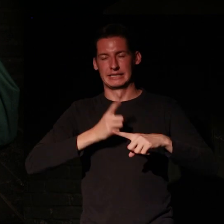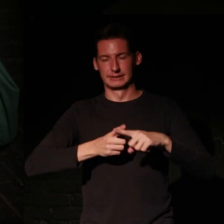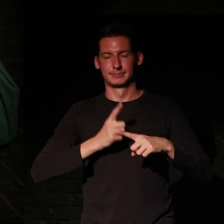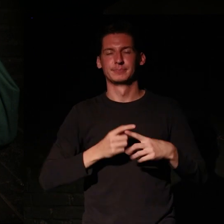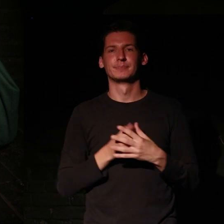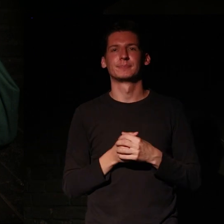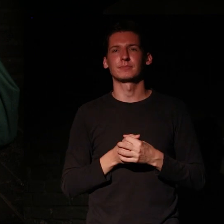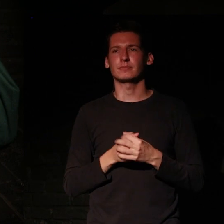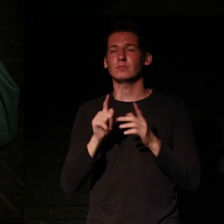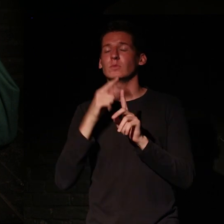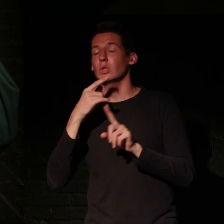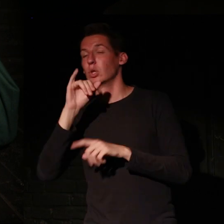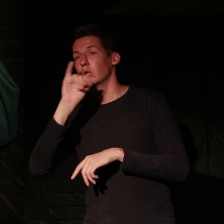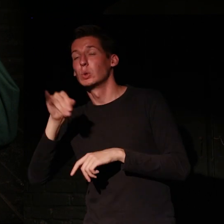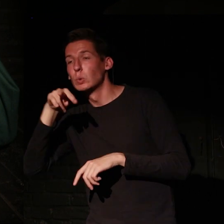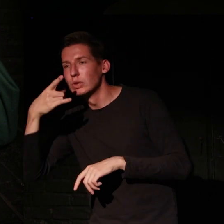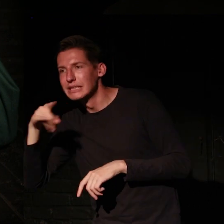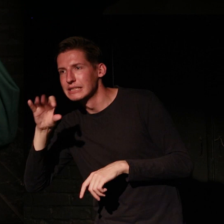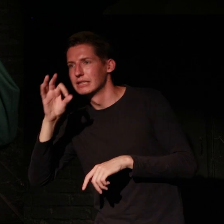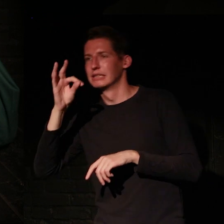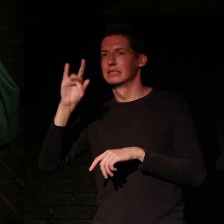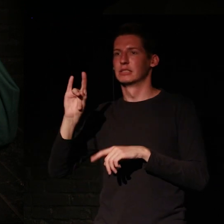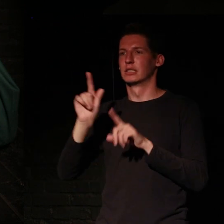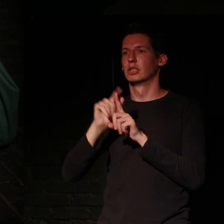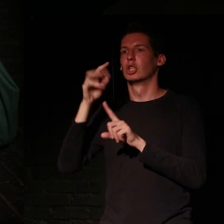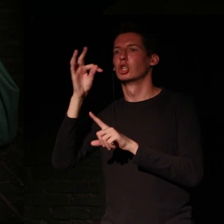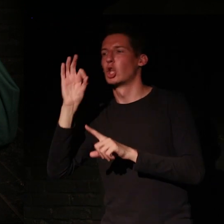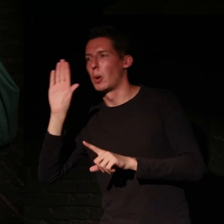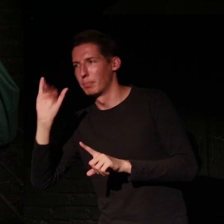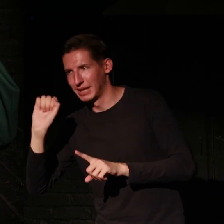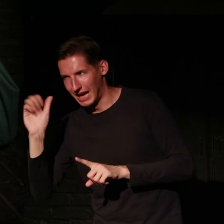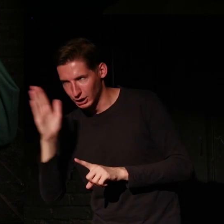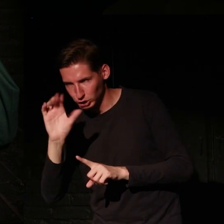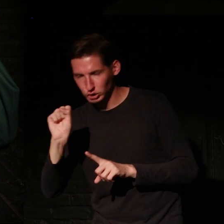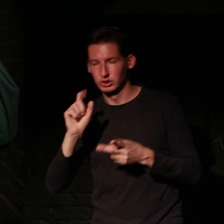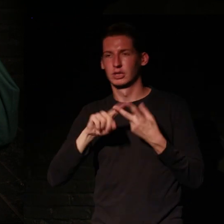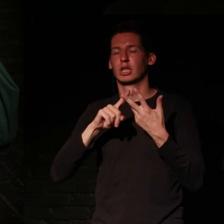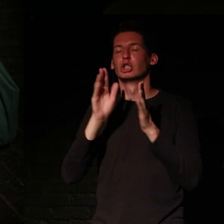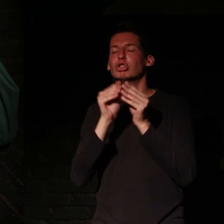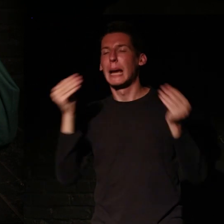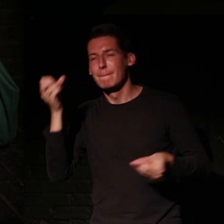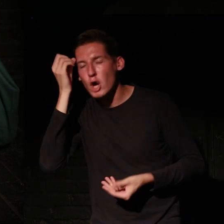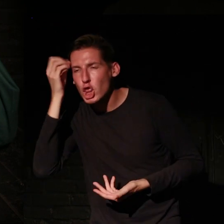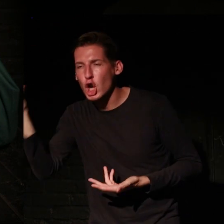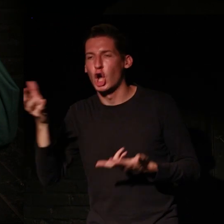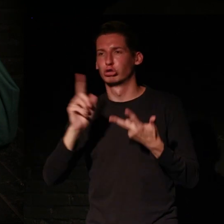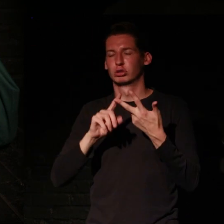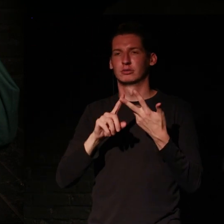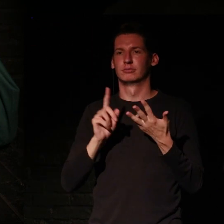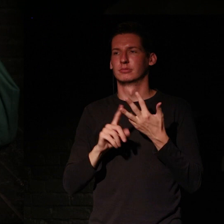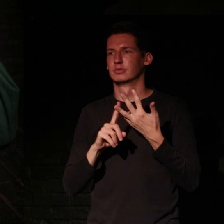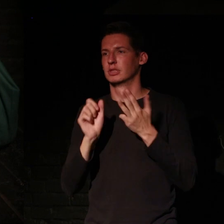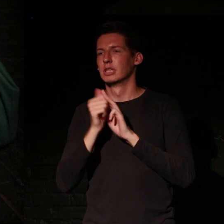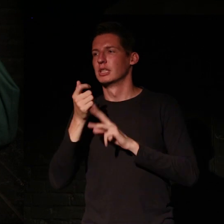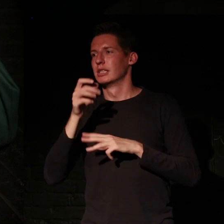księga Judyty, księga Tobiasza, księga mądrości, księga mądrości